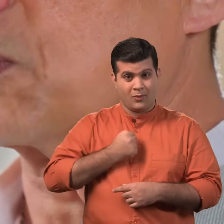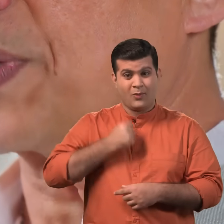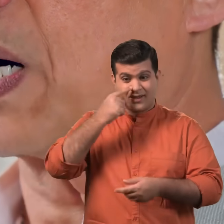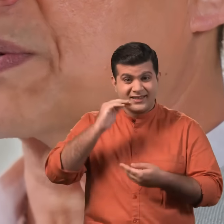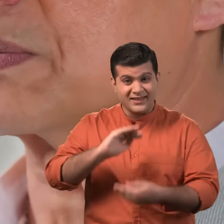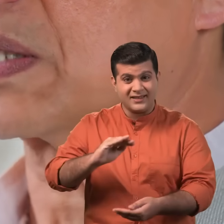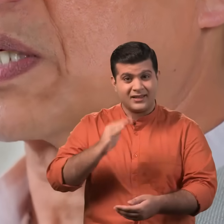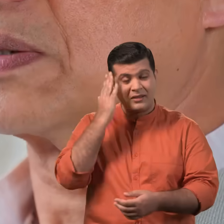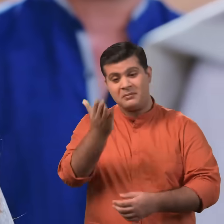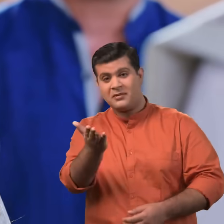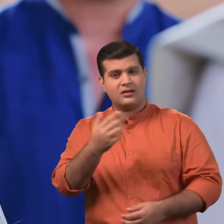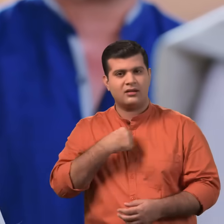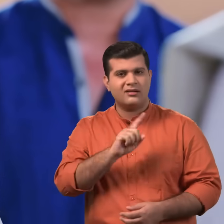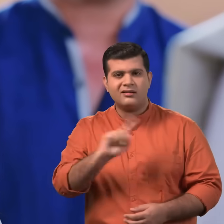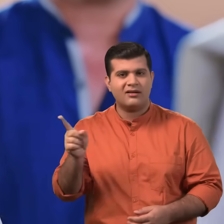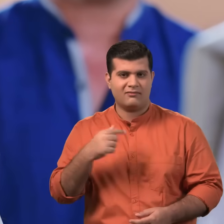बेटियों पे हाथ नहीं उठाते,